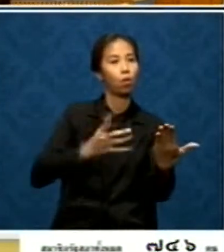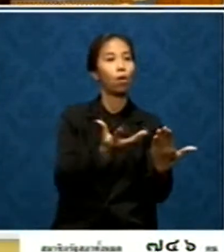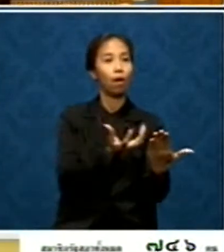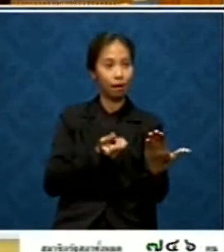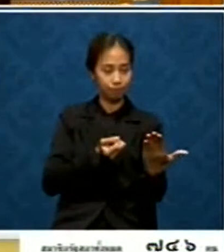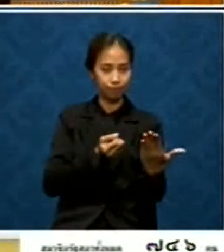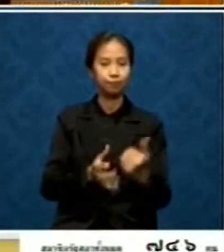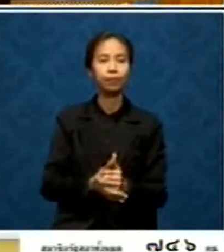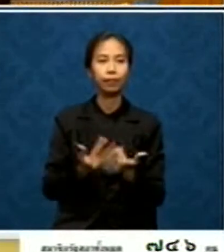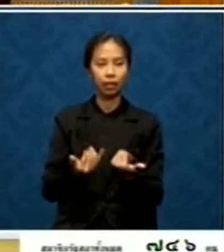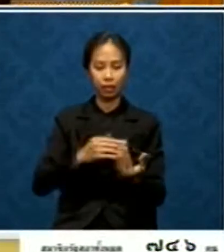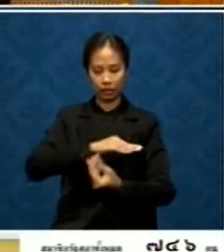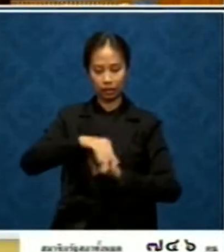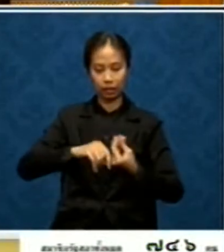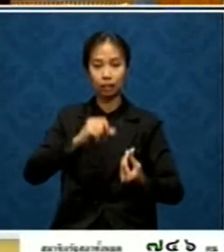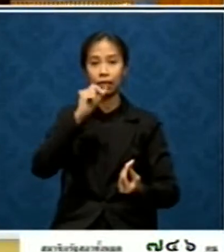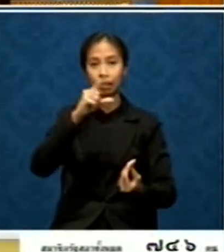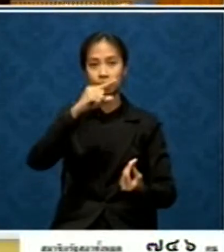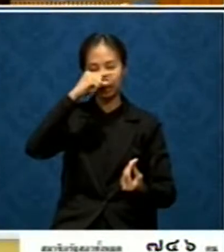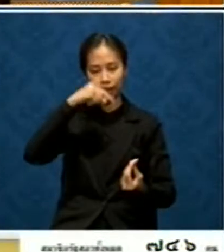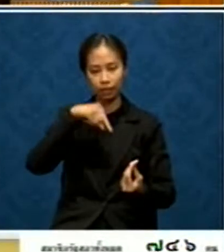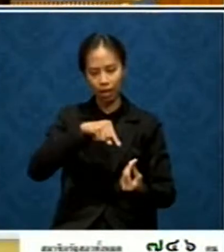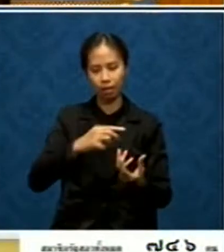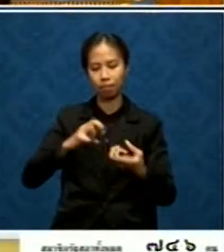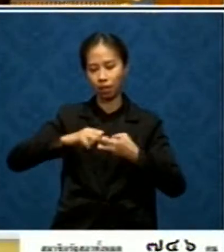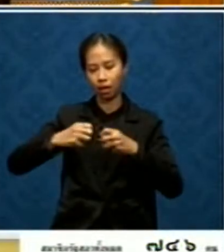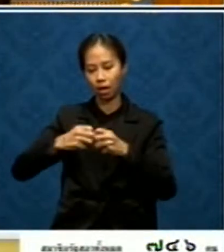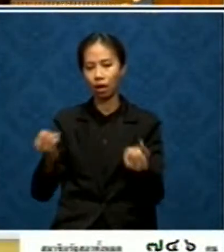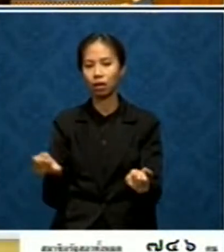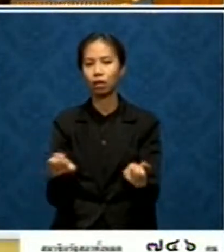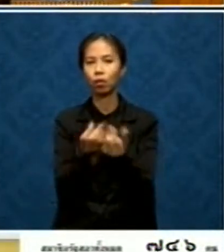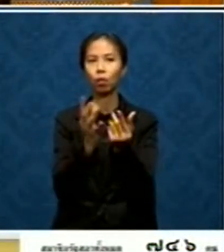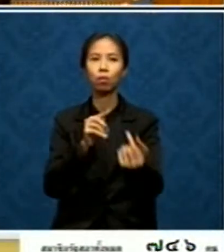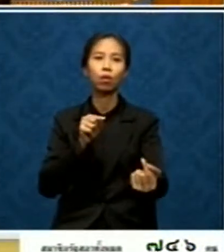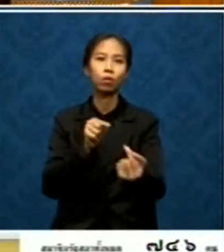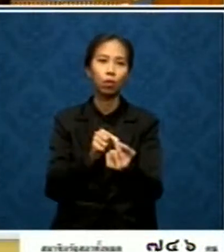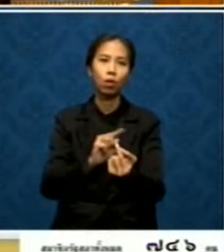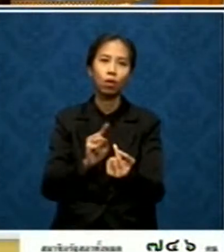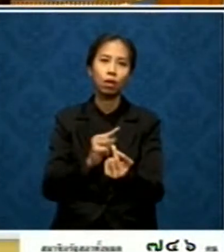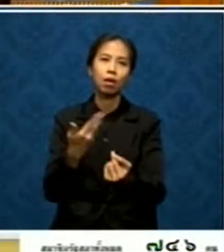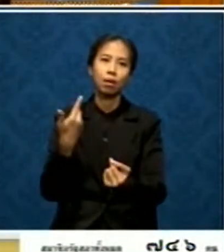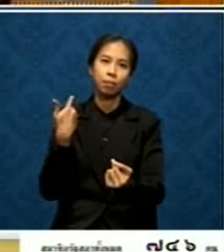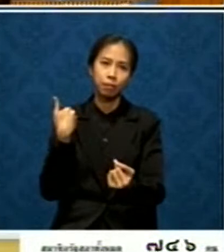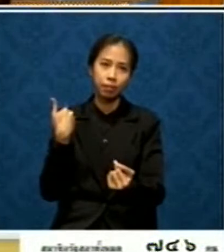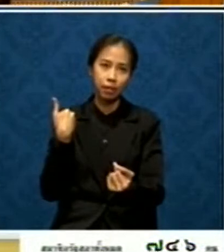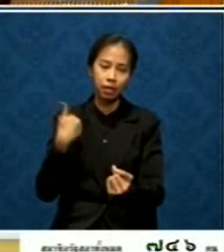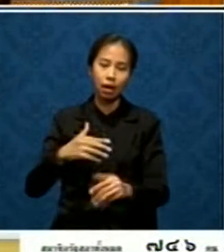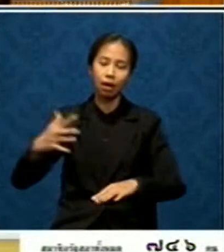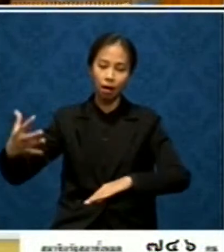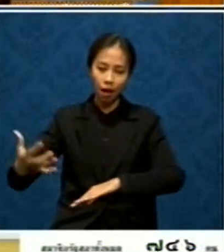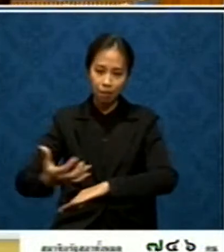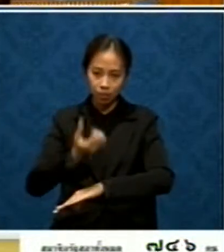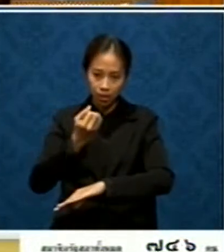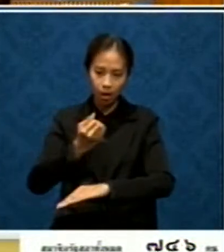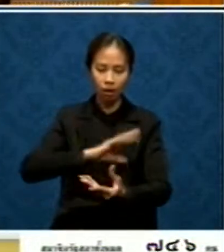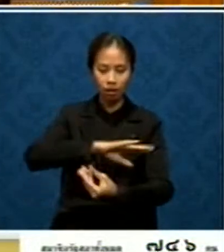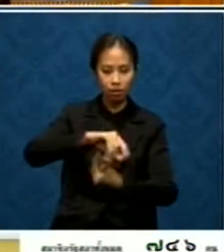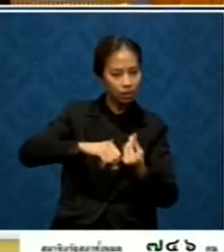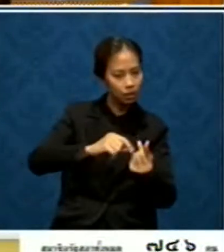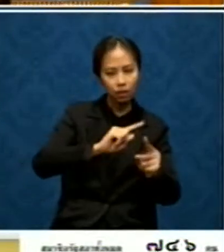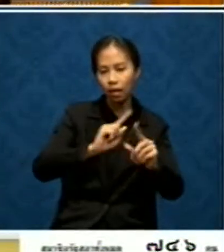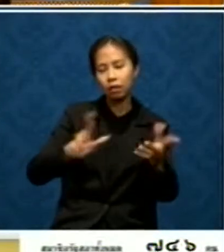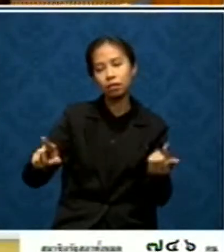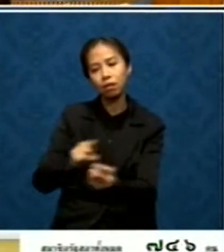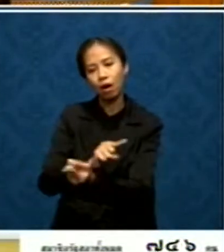ทศเศรษฐกิจของไทยยังได้รับผลกระทบจากการเปลี่ยนแปลงทางด้านภูมิรัฐศาสตร์การเมืองเศรษฐกิจ